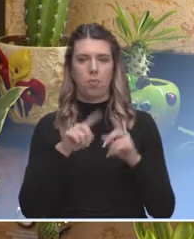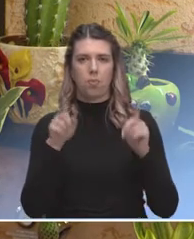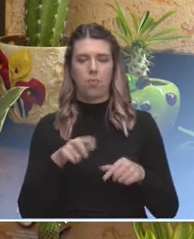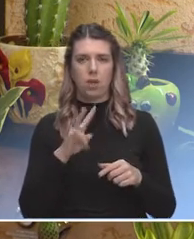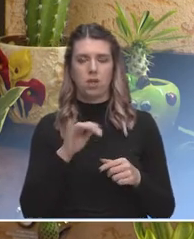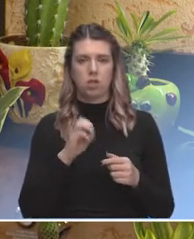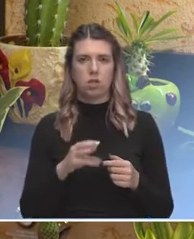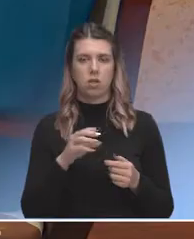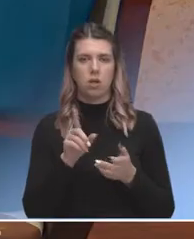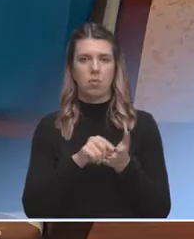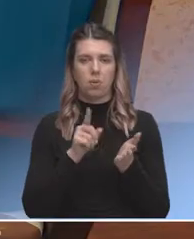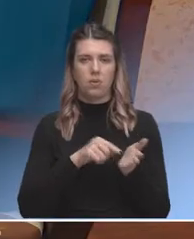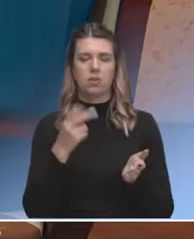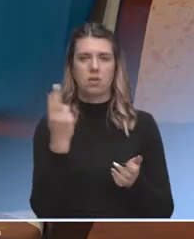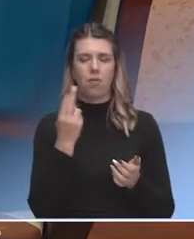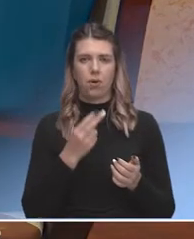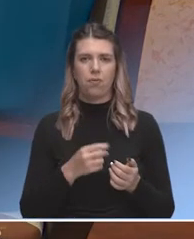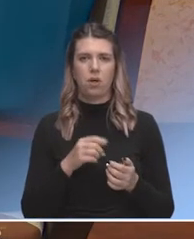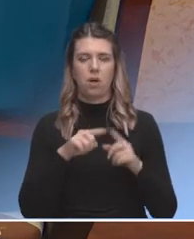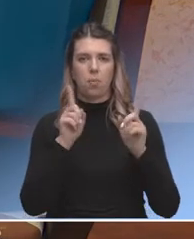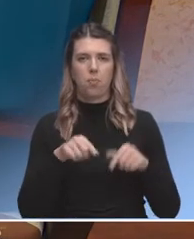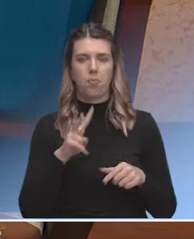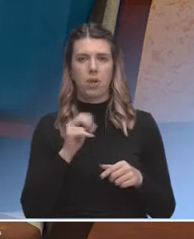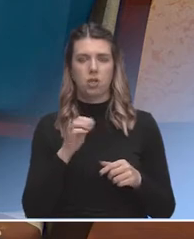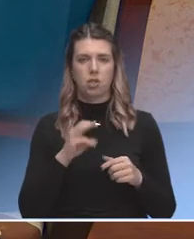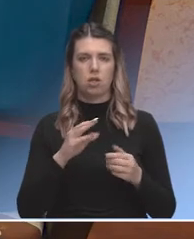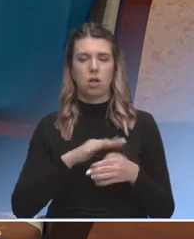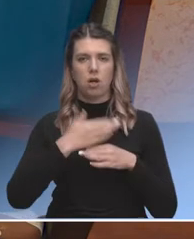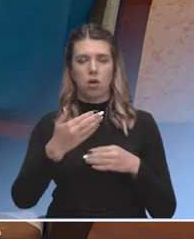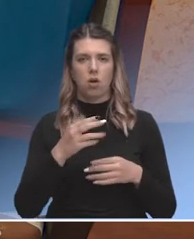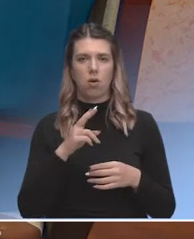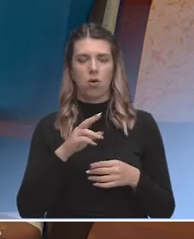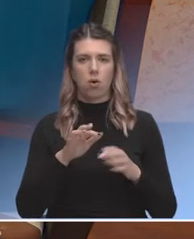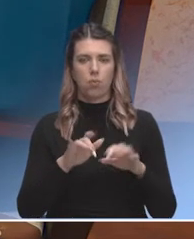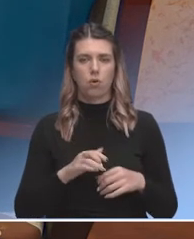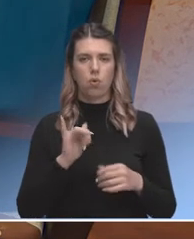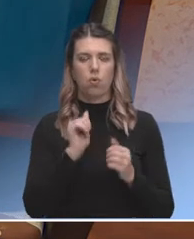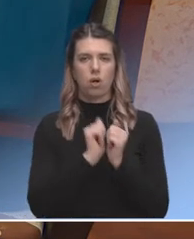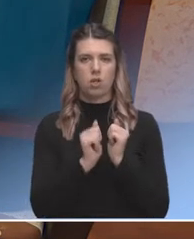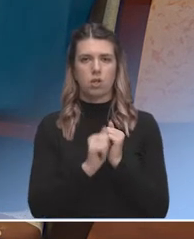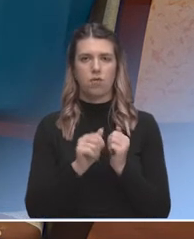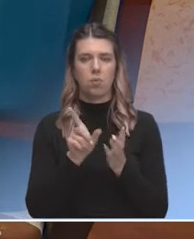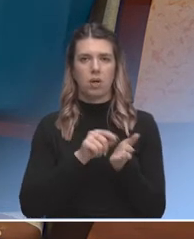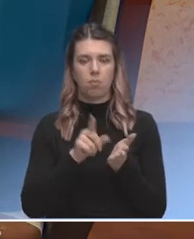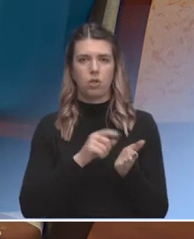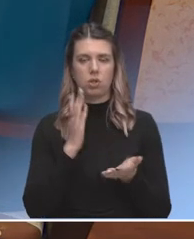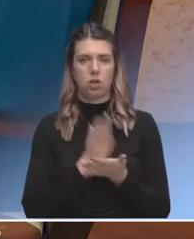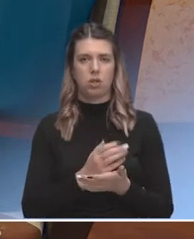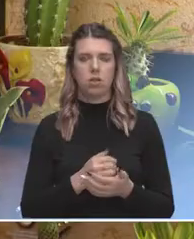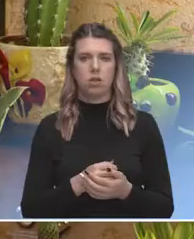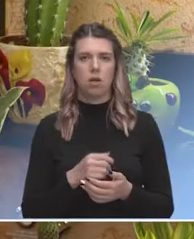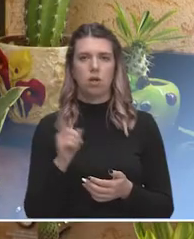компьютером, потому что перепись цифровая, планшетные компьютеры у каждого